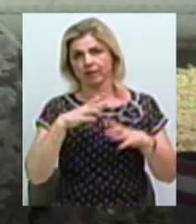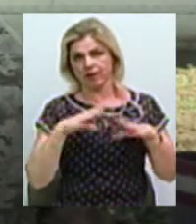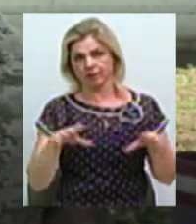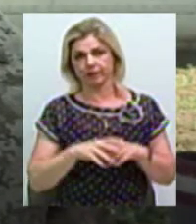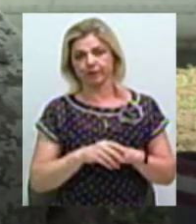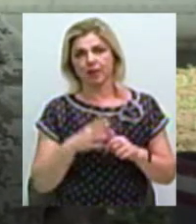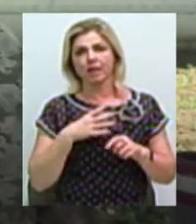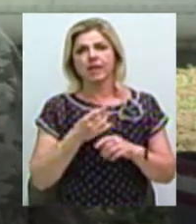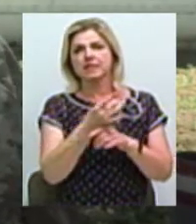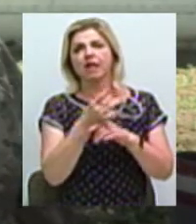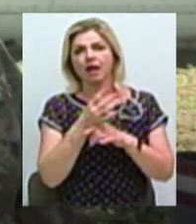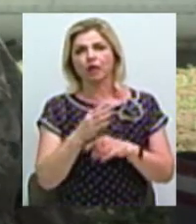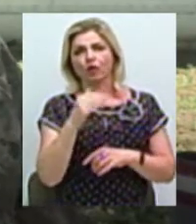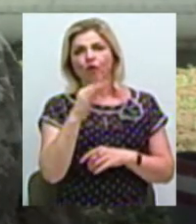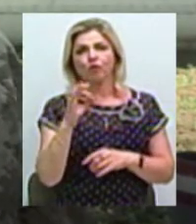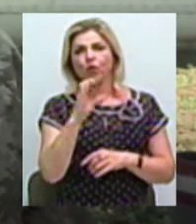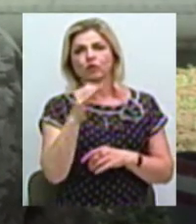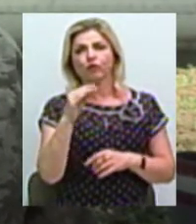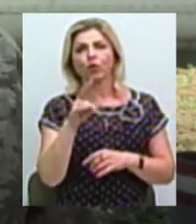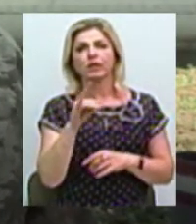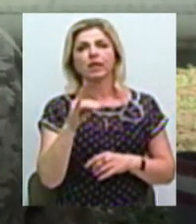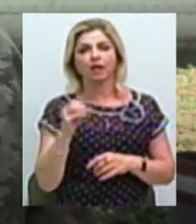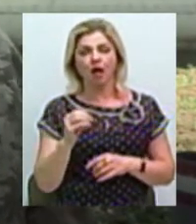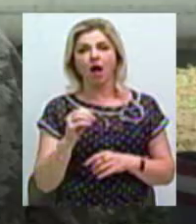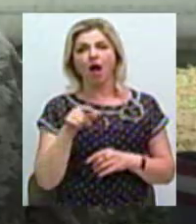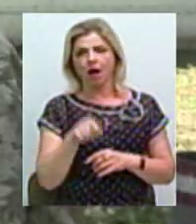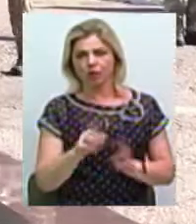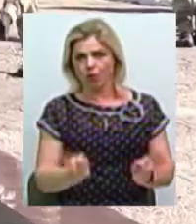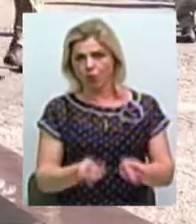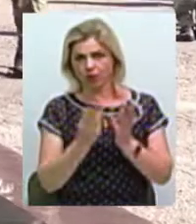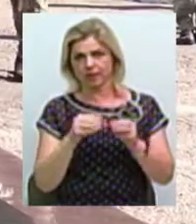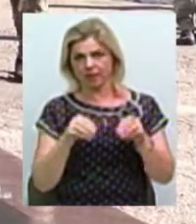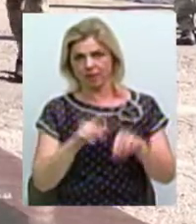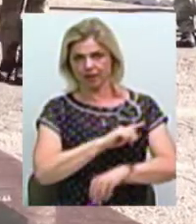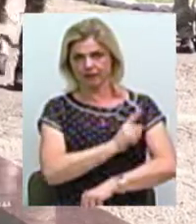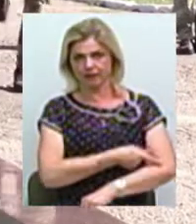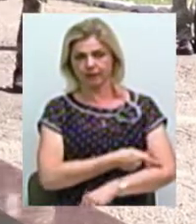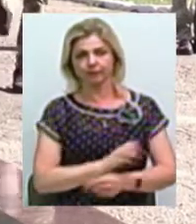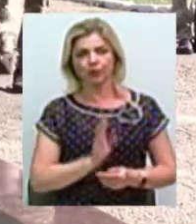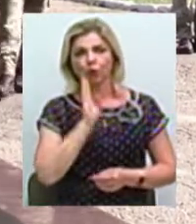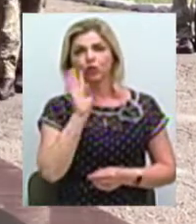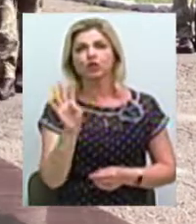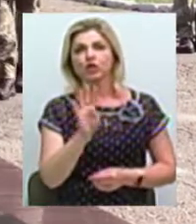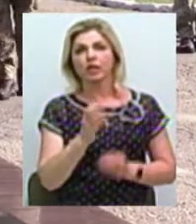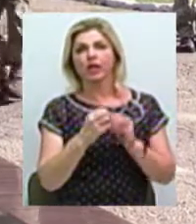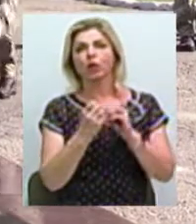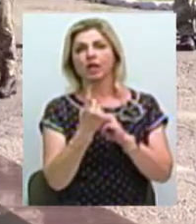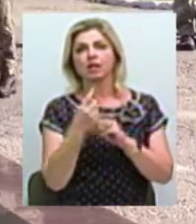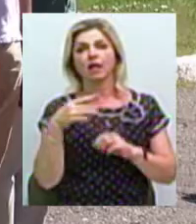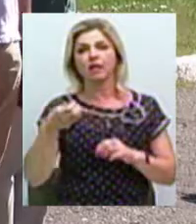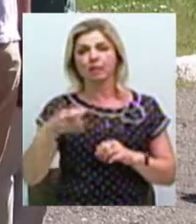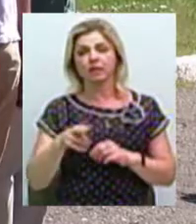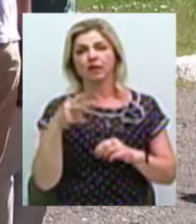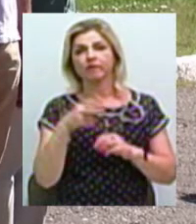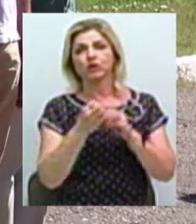Були снаряди фосфорні. Після градів не так вигорає земля, як після фосфору. О 4-й ранку 11 липня 2014